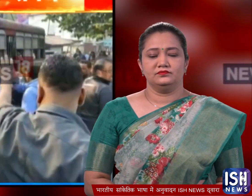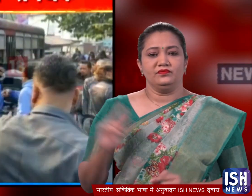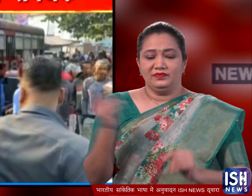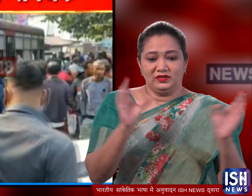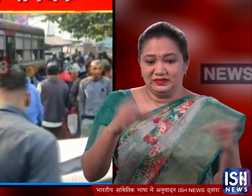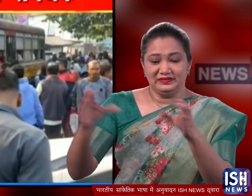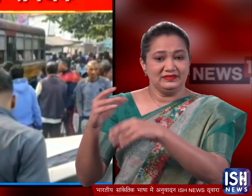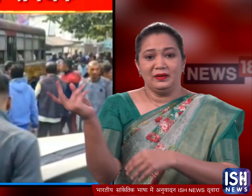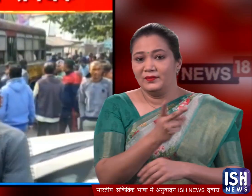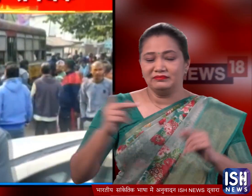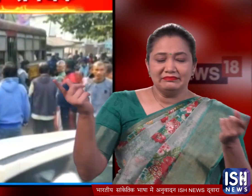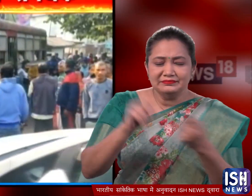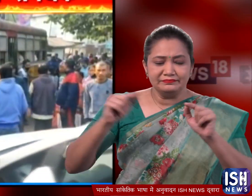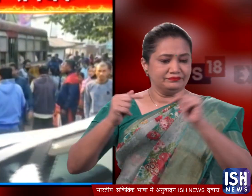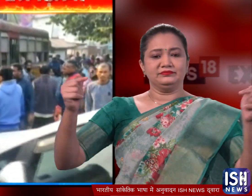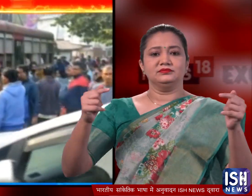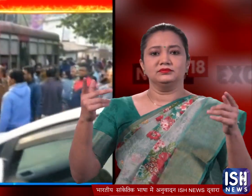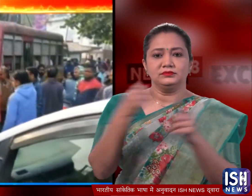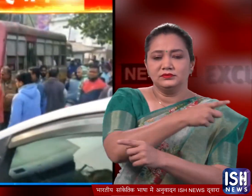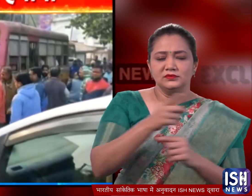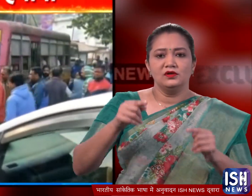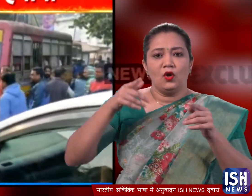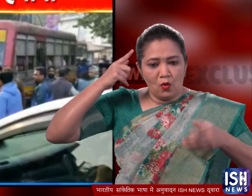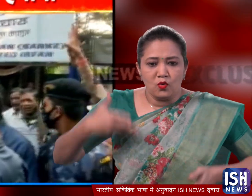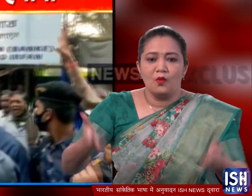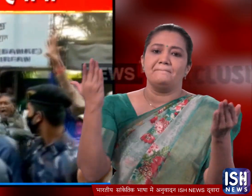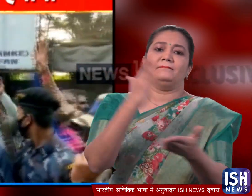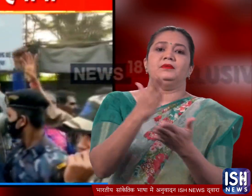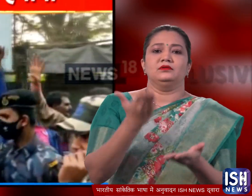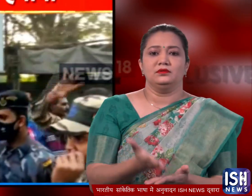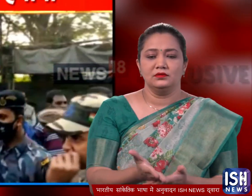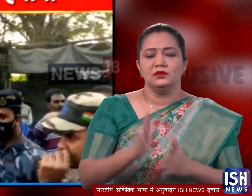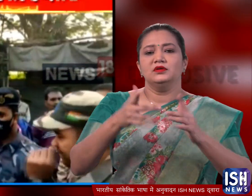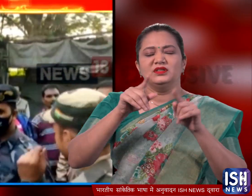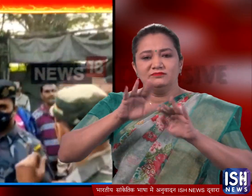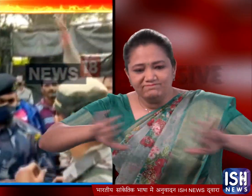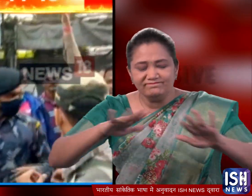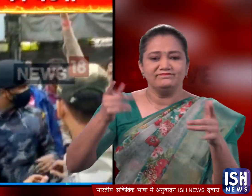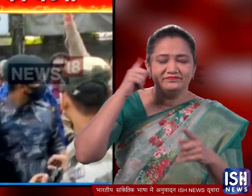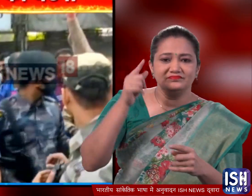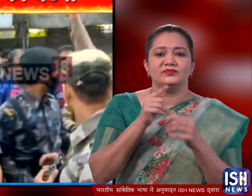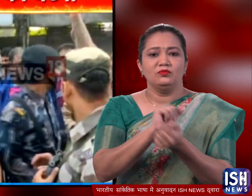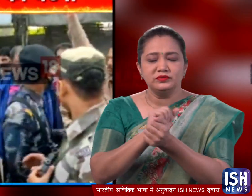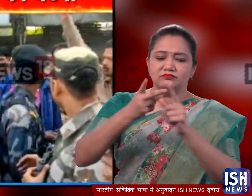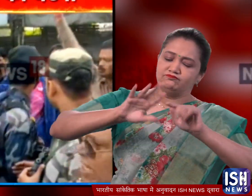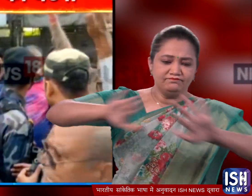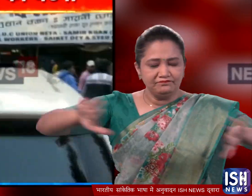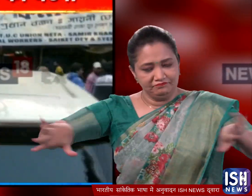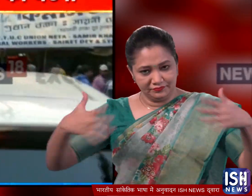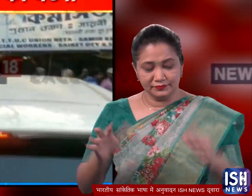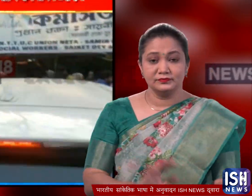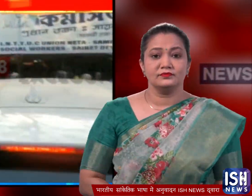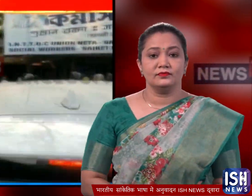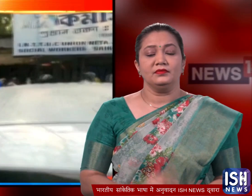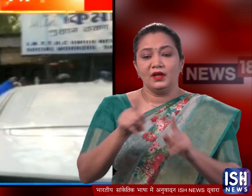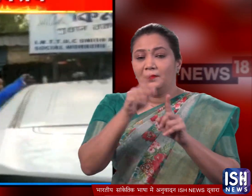दोनों दलों के समर्थकों के आमने सामने आने से कुछ देर के लिए सड़क बंद हो गई, जिसके बाद बीच बचाव के लिए सुरक्षा बल के जवान मौके पर पहुंच गए।